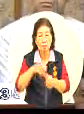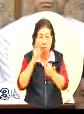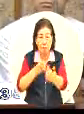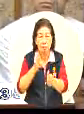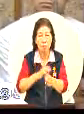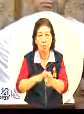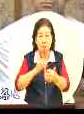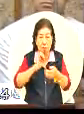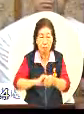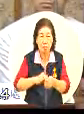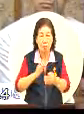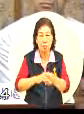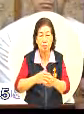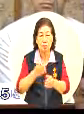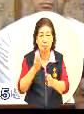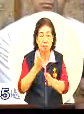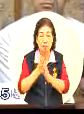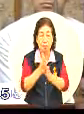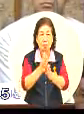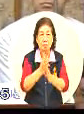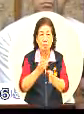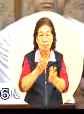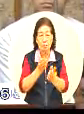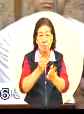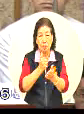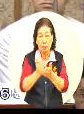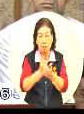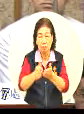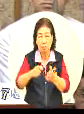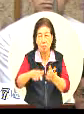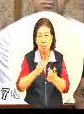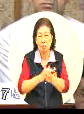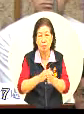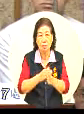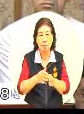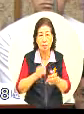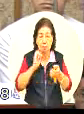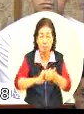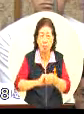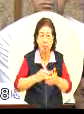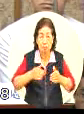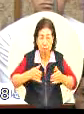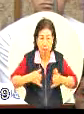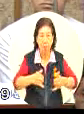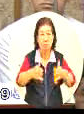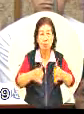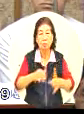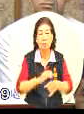行驶的路线哈，货柜车行驶的路线。那第二个就是说把速限降到